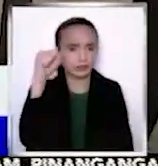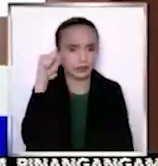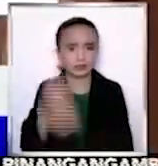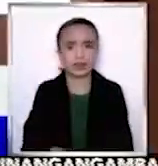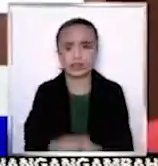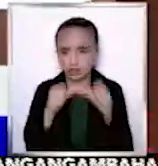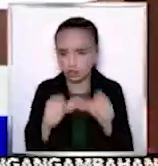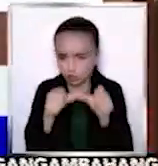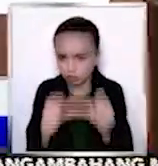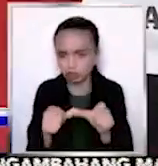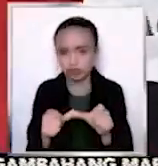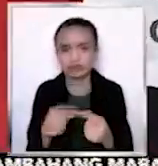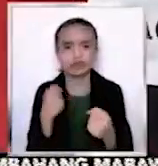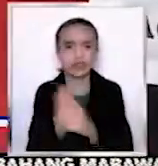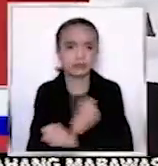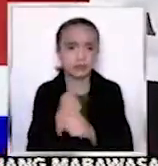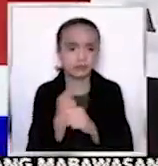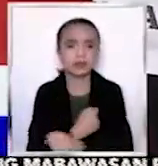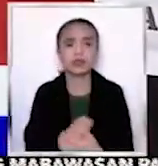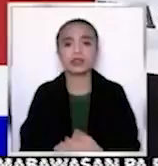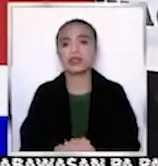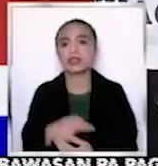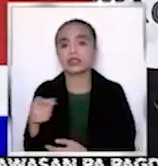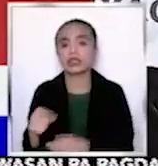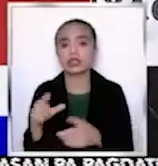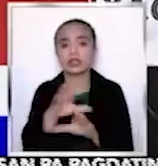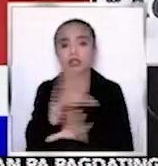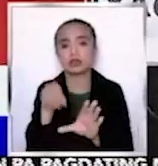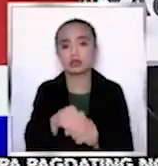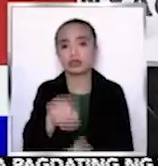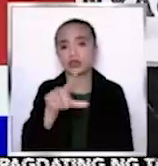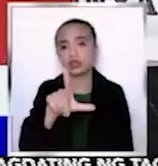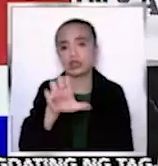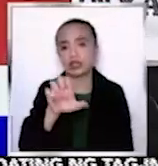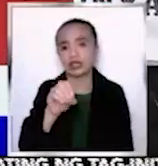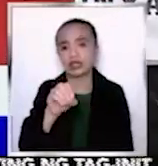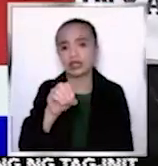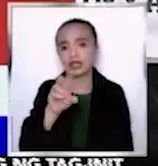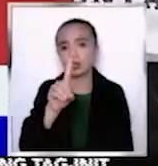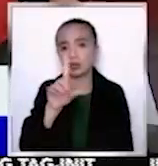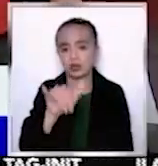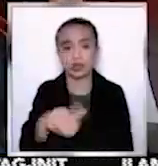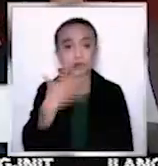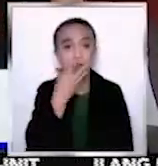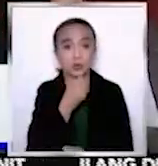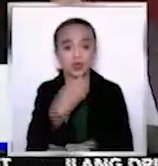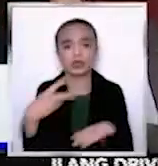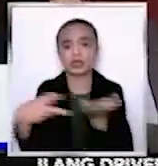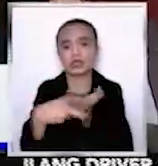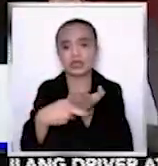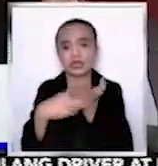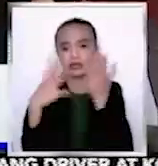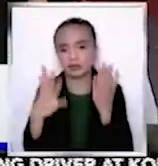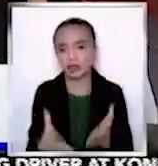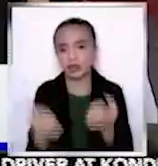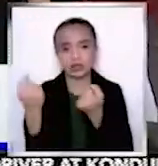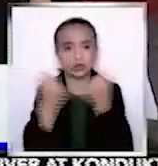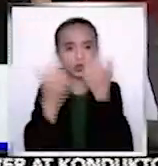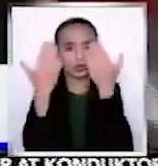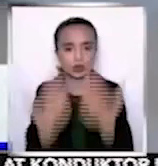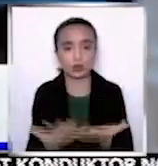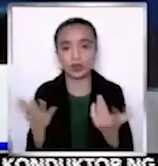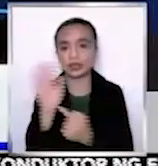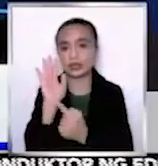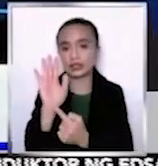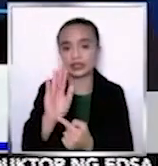laban! Sinamahan ni Nacalio, Didi Guzman at Walden Bello ang ilang driver at konduktor ng bus sa kanilang rally sa harap ng